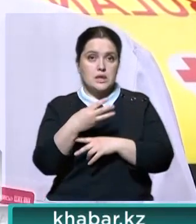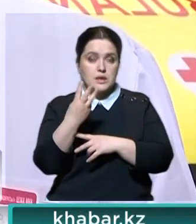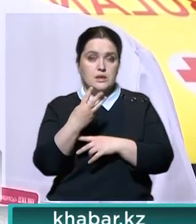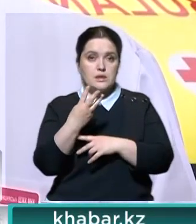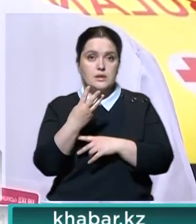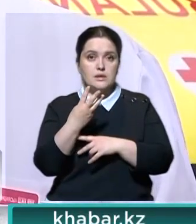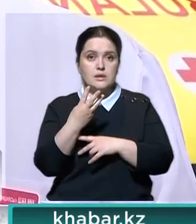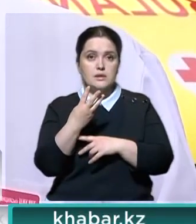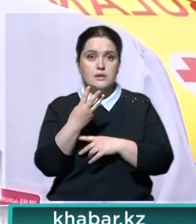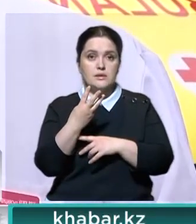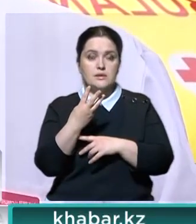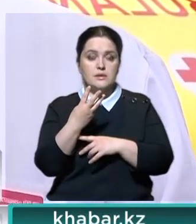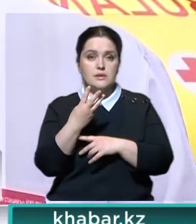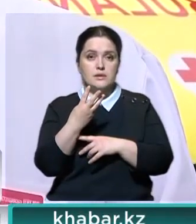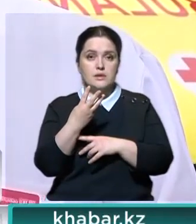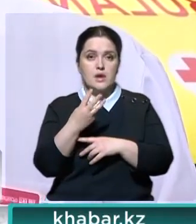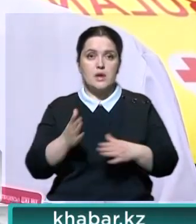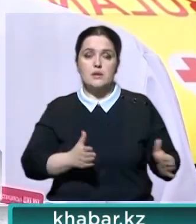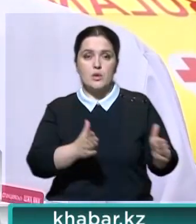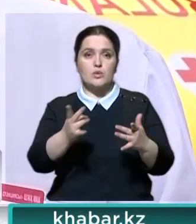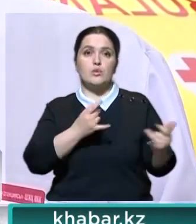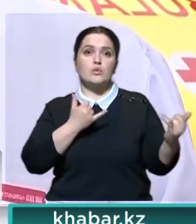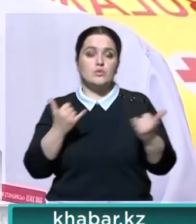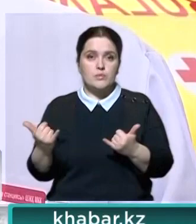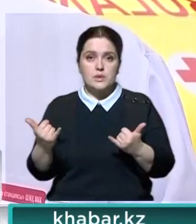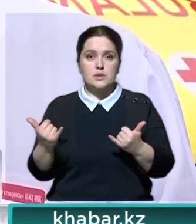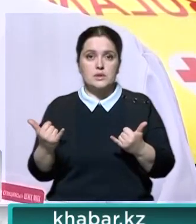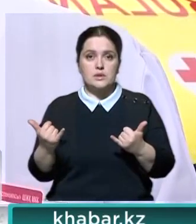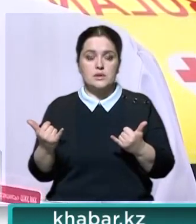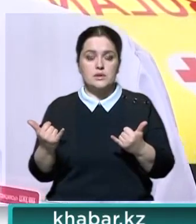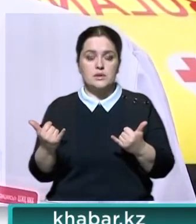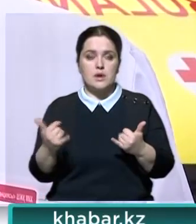дорогу надо уступить, это должно быть на автоматизме.